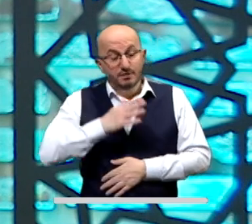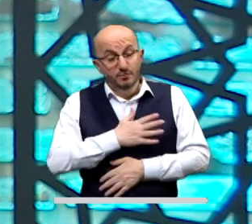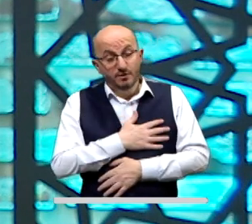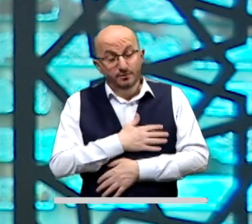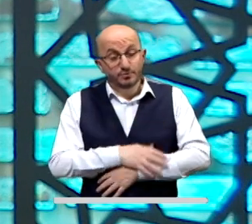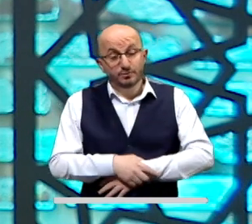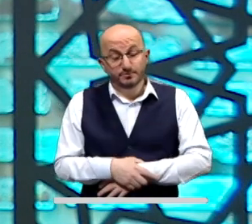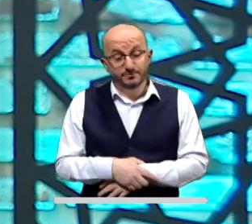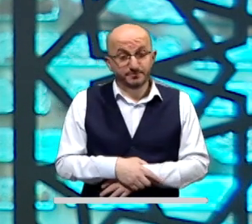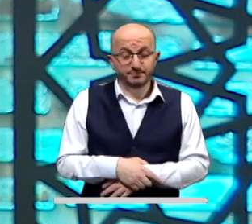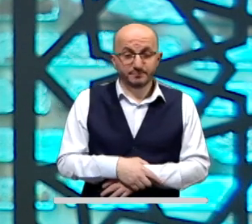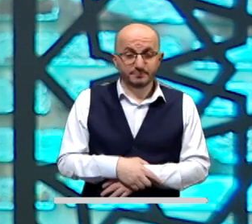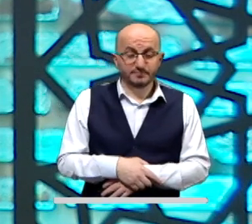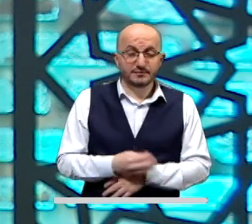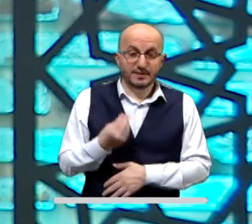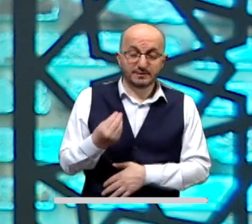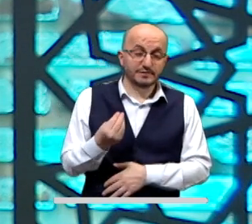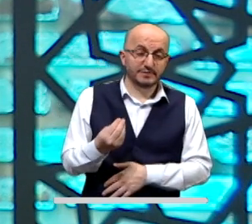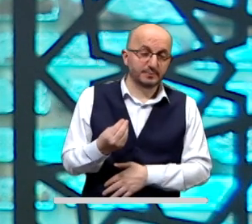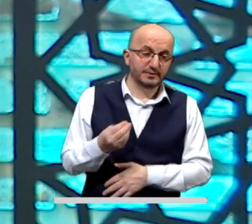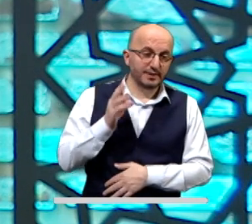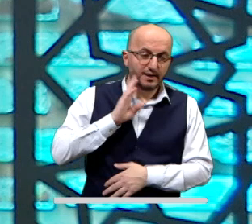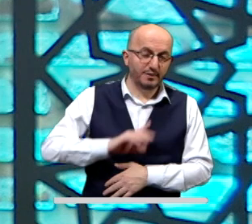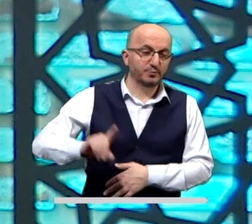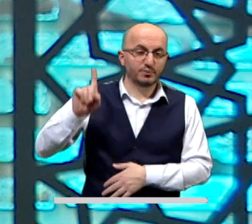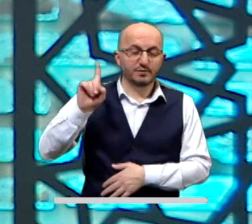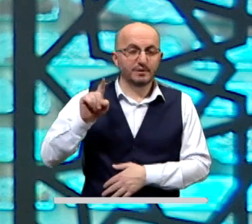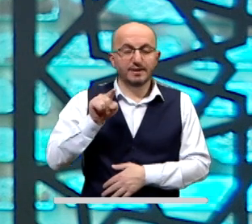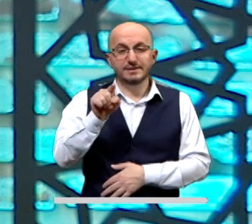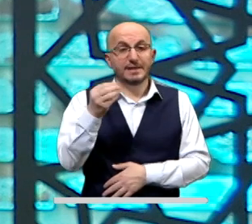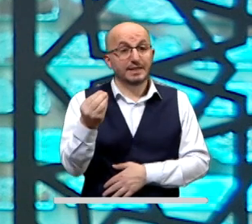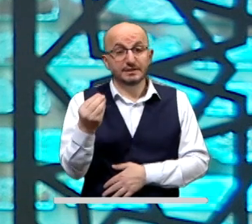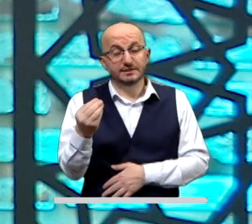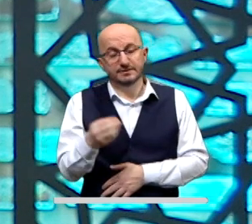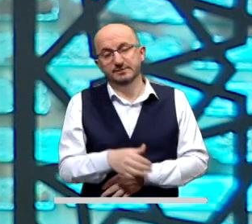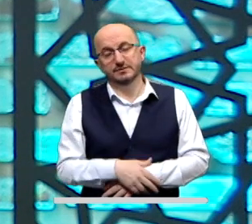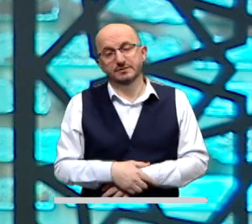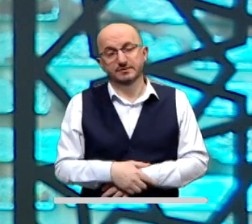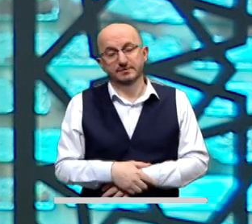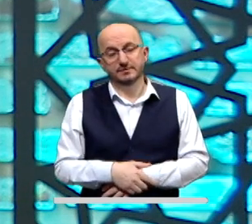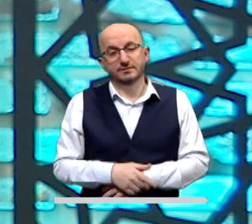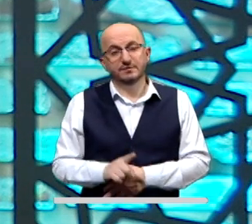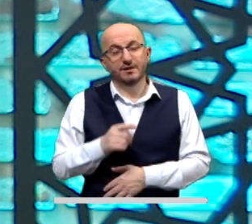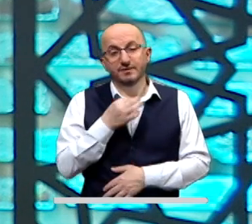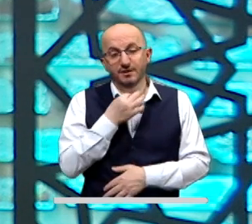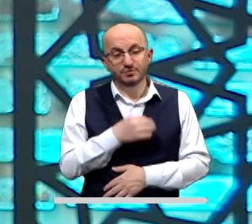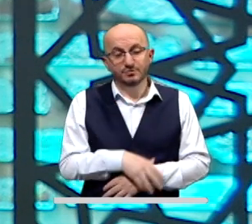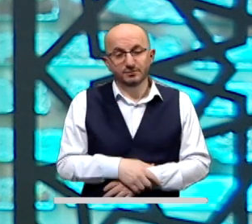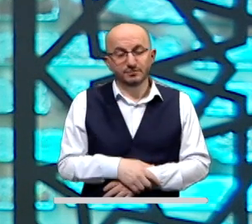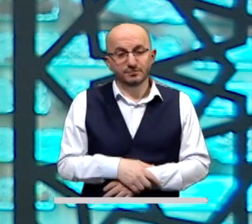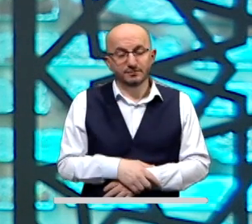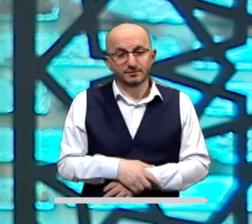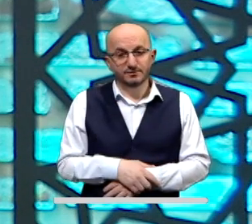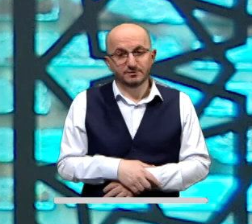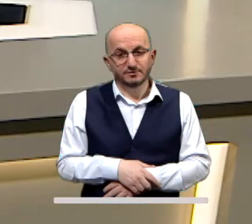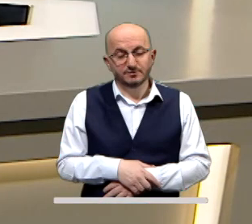aleykümselam Nasılsınız iyi misiniz Elhamdülillah Mürsel abi sen nasılsın Allah'a şükür sağ olun sağlık